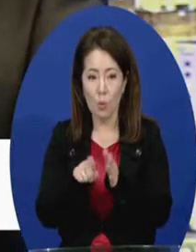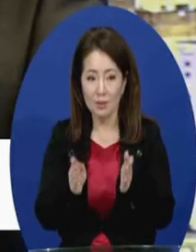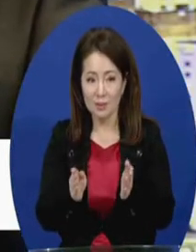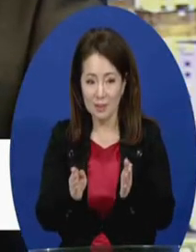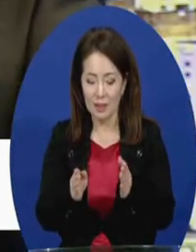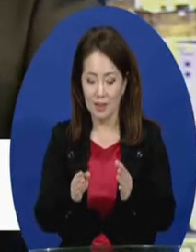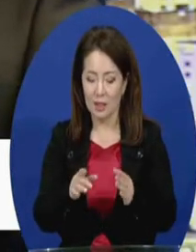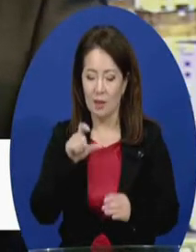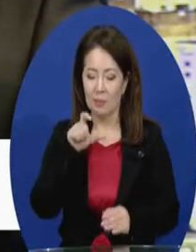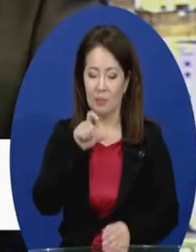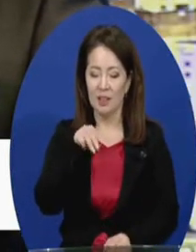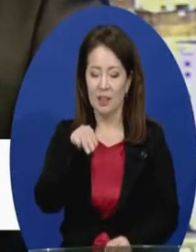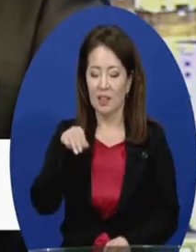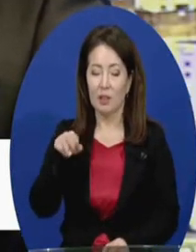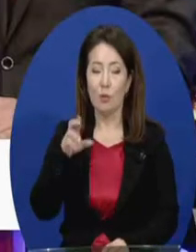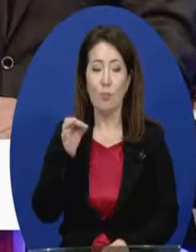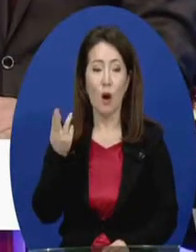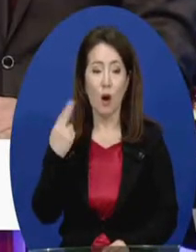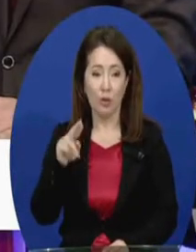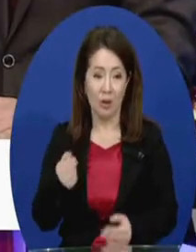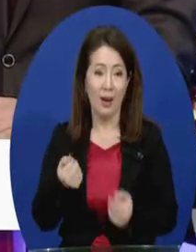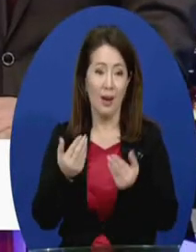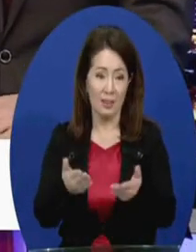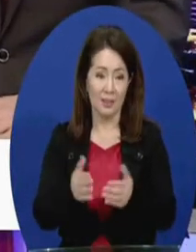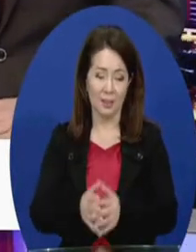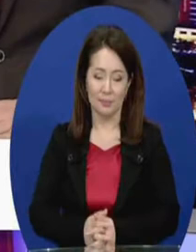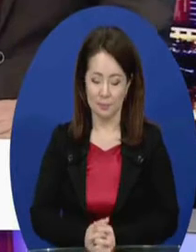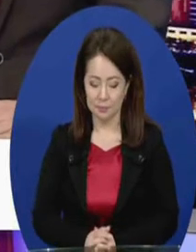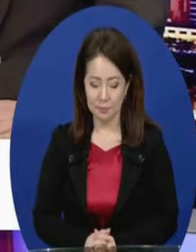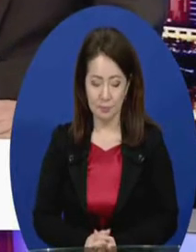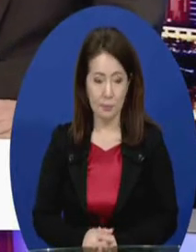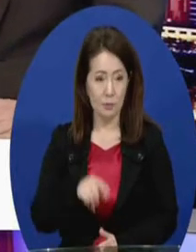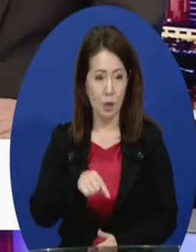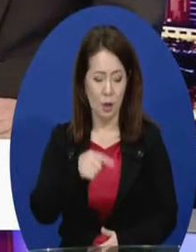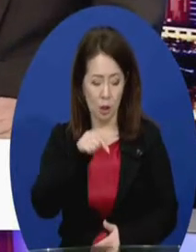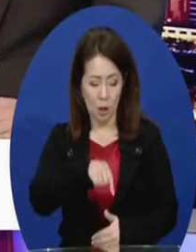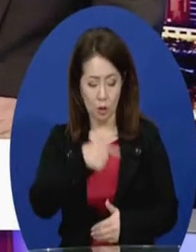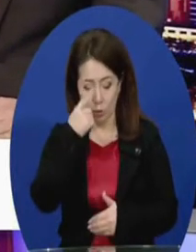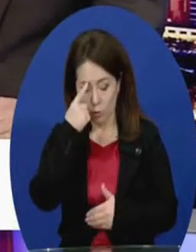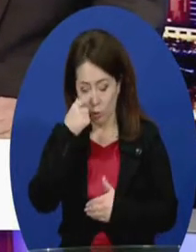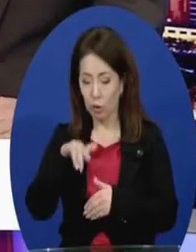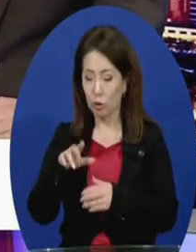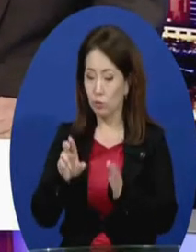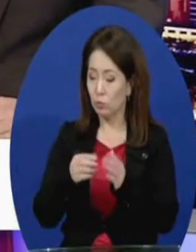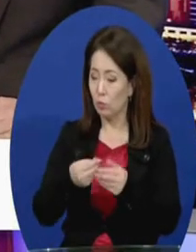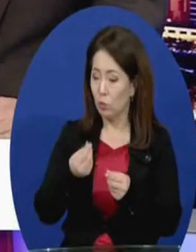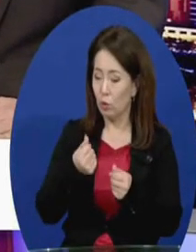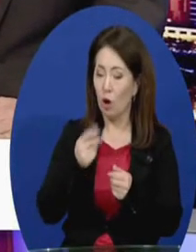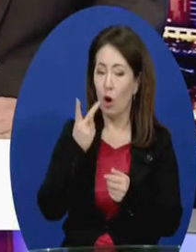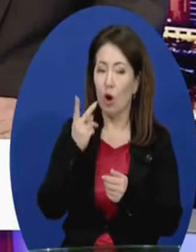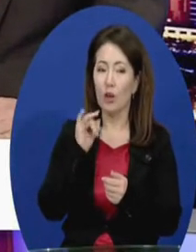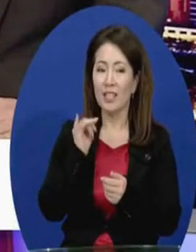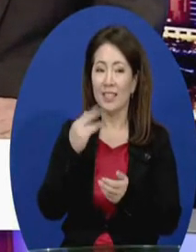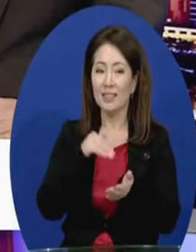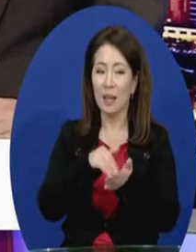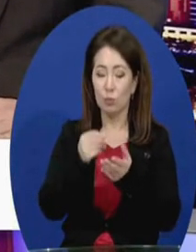бонд ETD бонд маань гарч байгаа. Дотоодоос босох одоо боломж байна гэж харж байна тийм ээ? Бүрэн байгаа. Яг